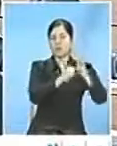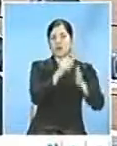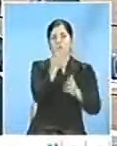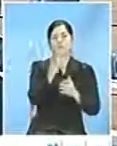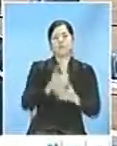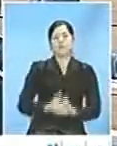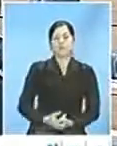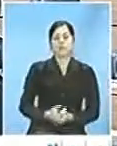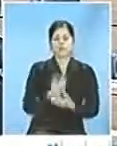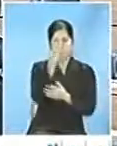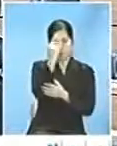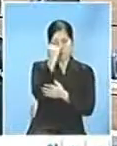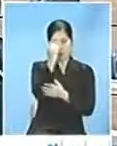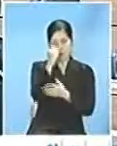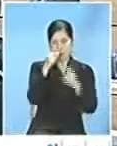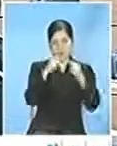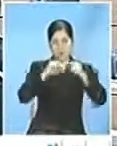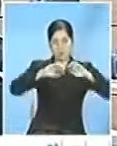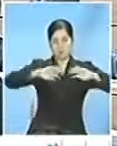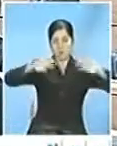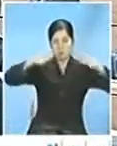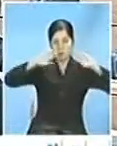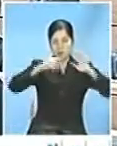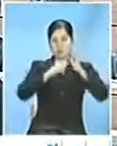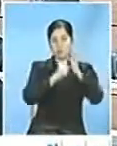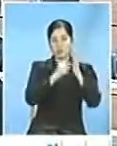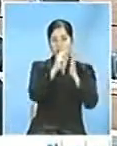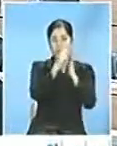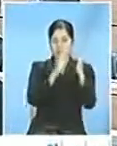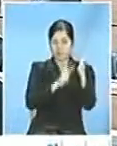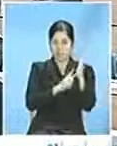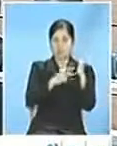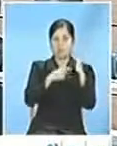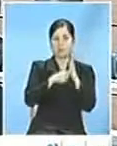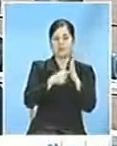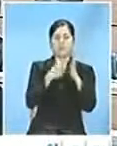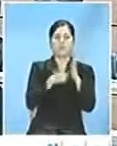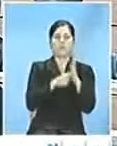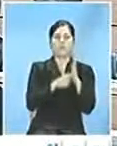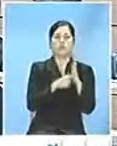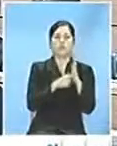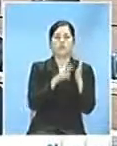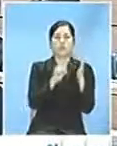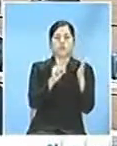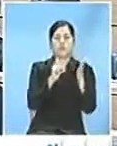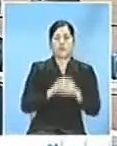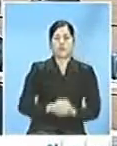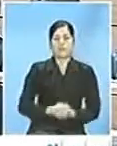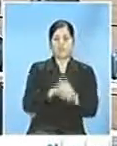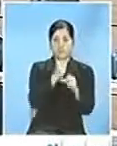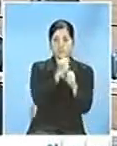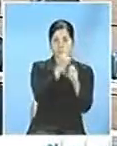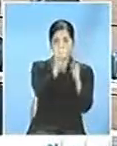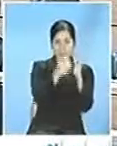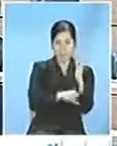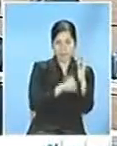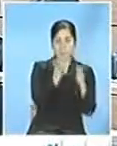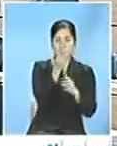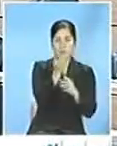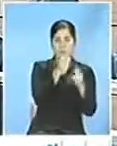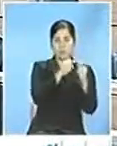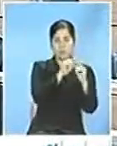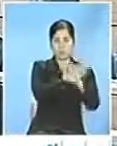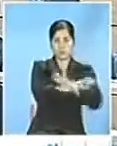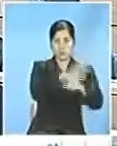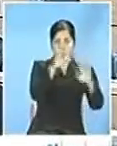ไมต้องเสนอโดยรัฐบาลท่านประธานครับความผิดที่ขอนิรโทษ